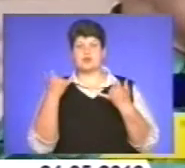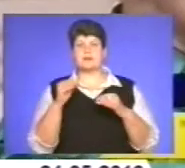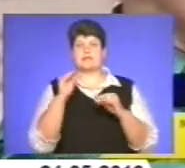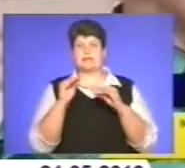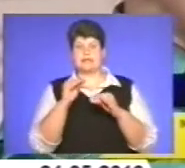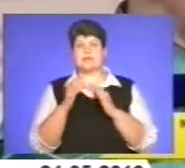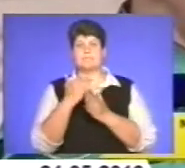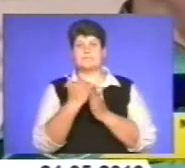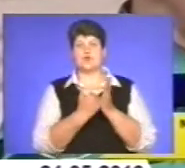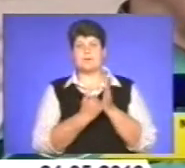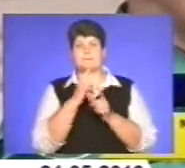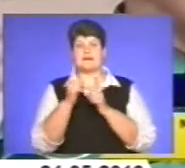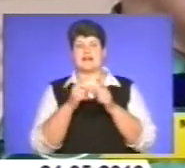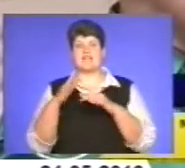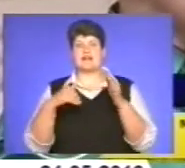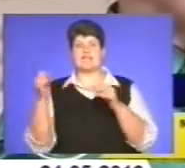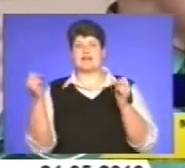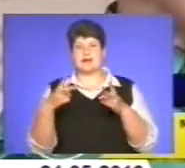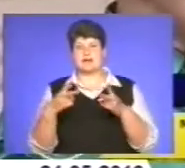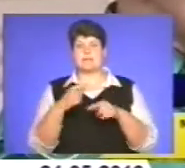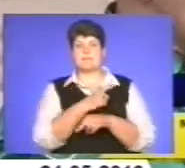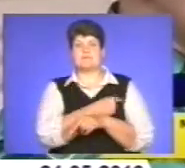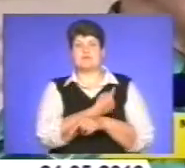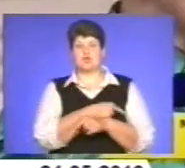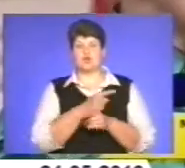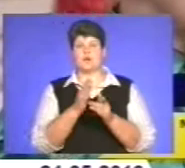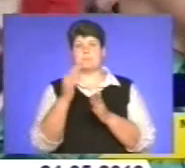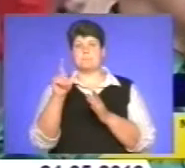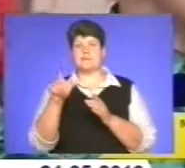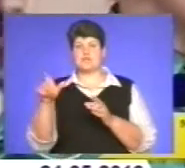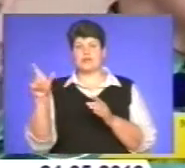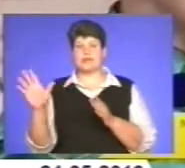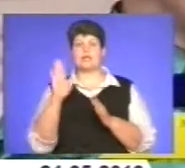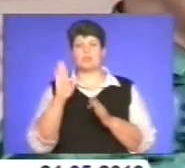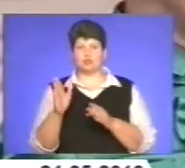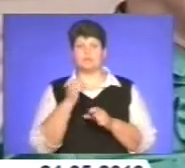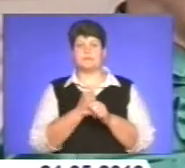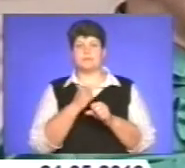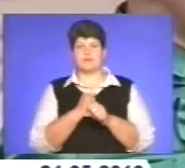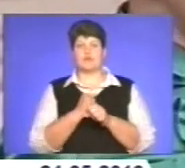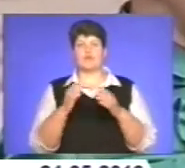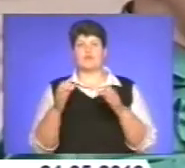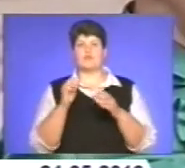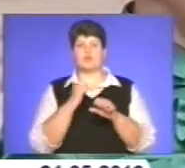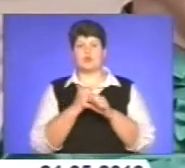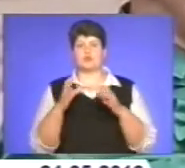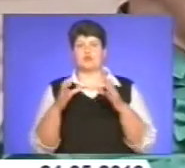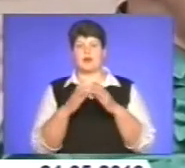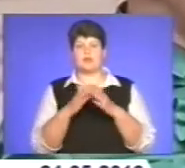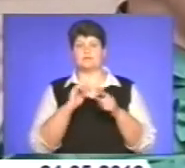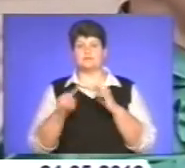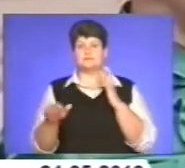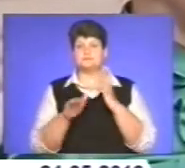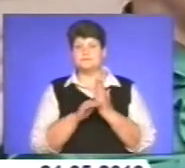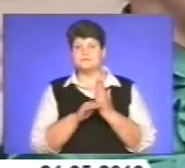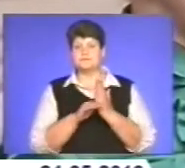для перекваліфікації медичного персоналу, який буде задіяний для роботи в бригадах екстреної медичної допомоги. Ви